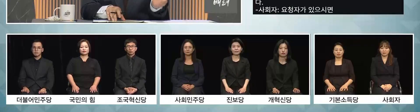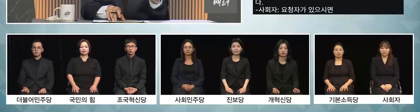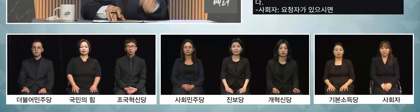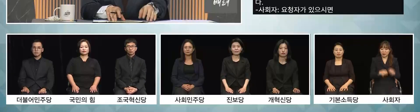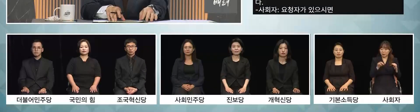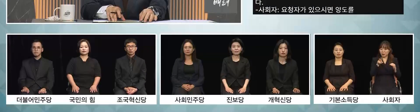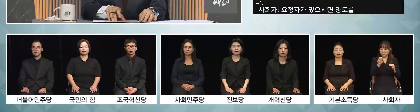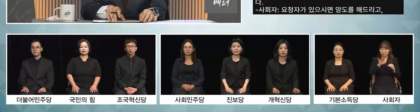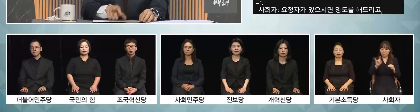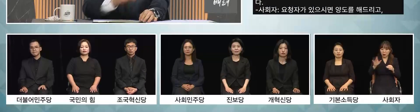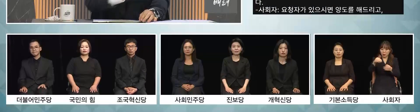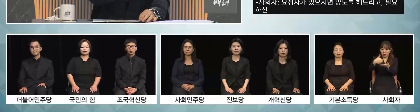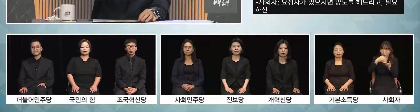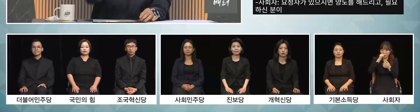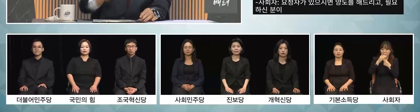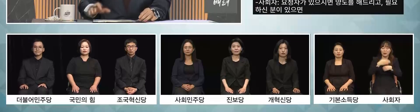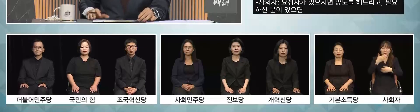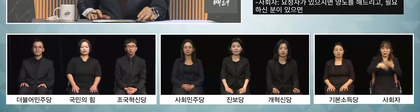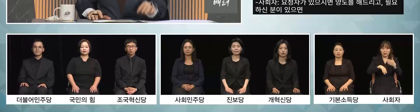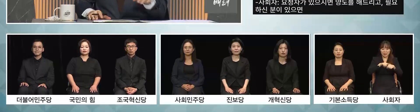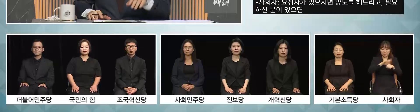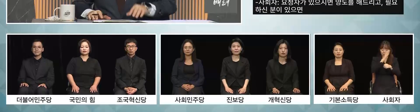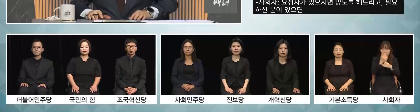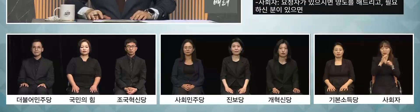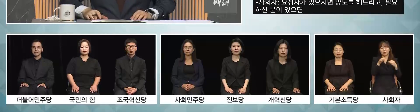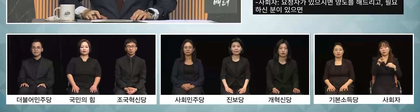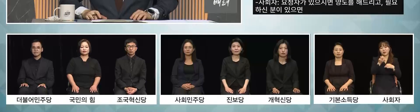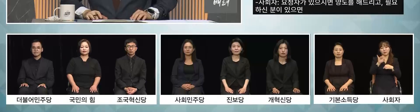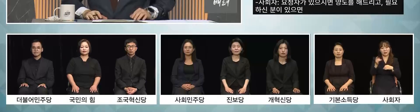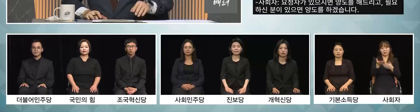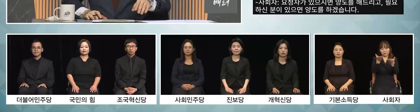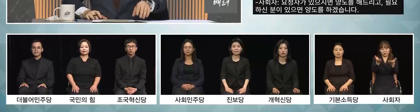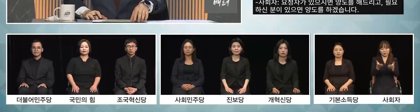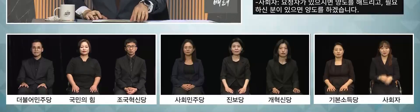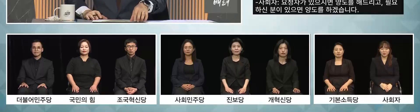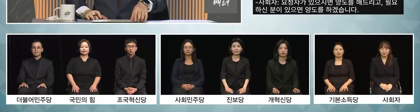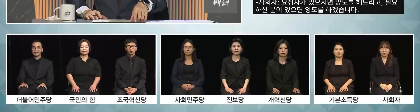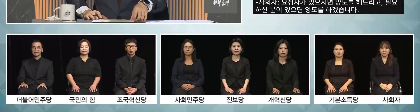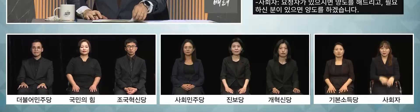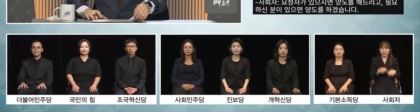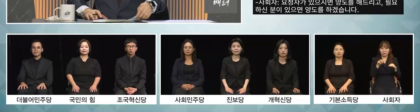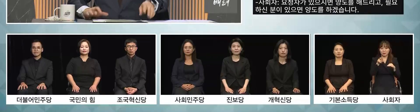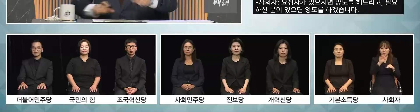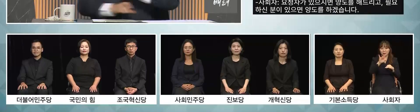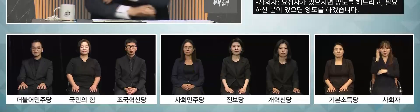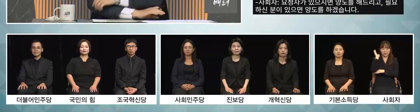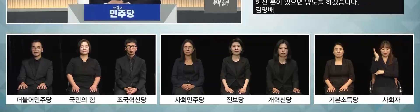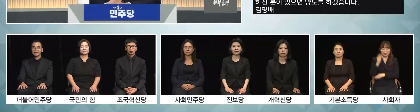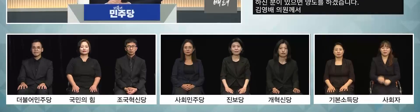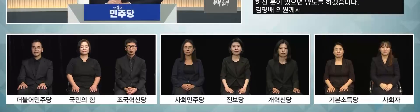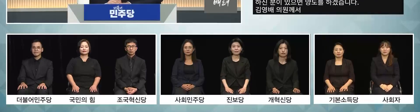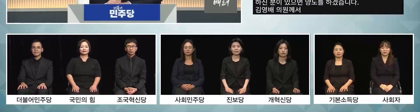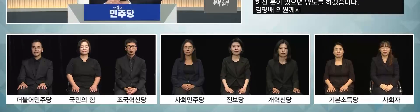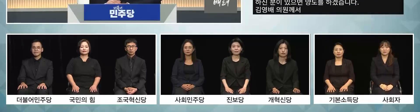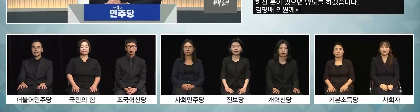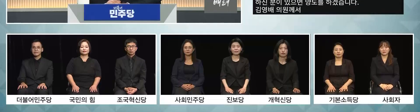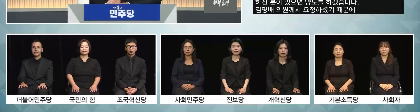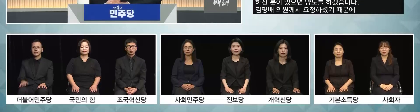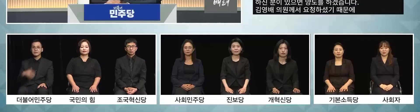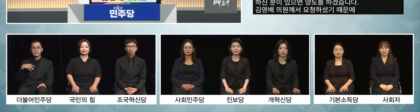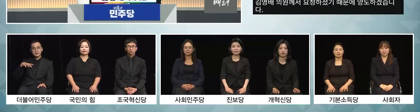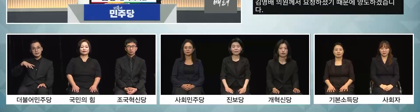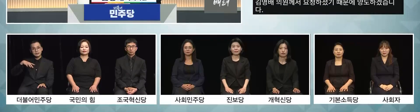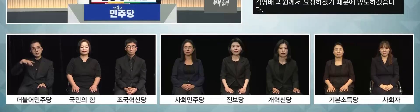김영배 의원께서 요청하셨기 때문에 남은 시간을 김영배 의원께 양도하겠습니다. 김영배 의원 발언 듣겠습니다. 네, 당초에